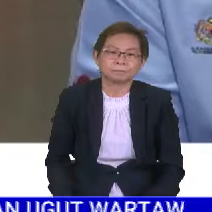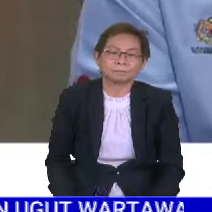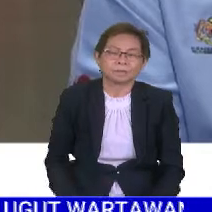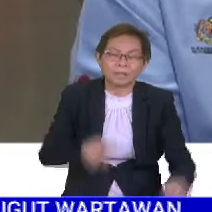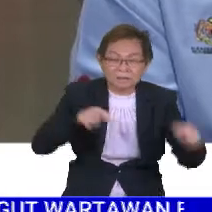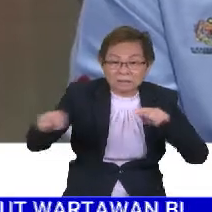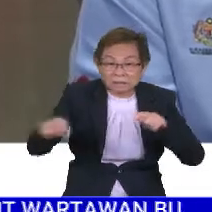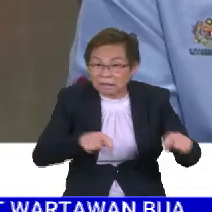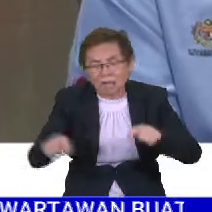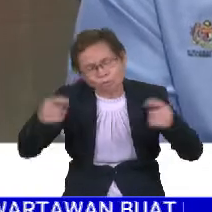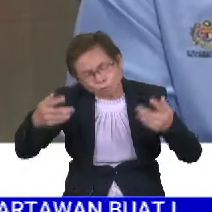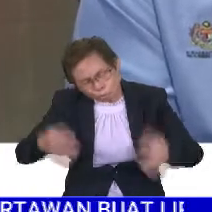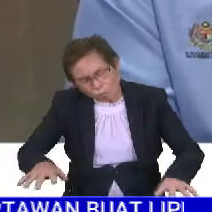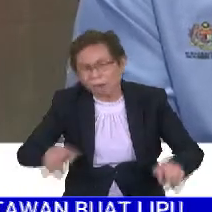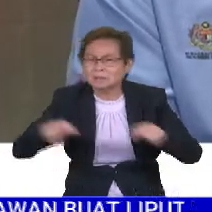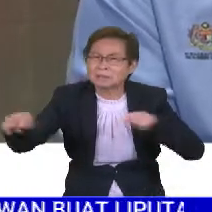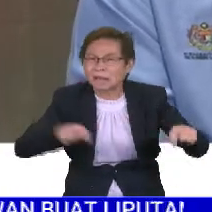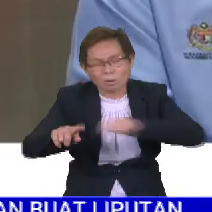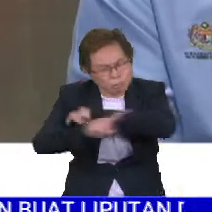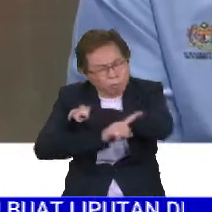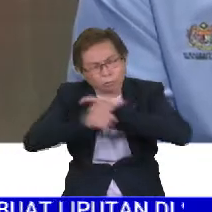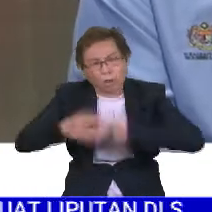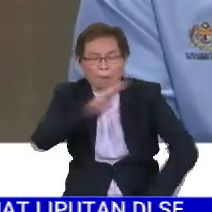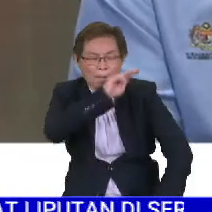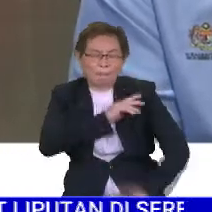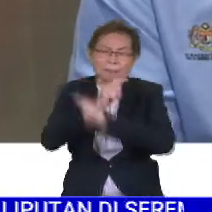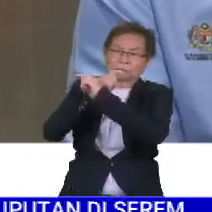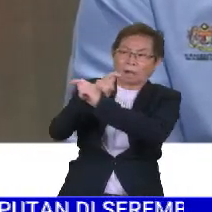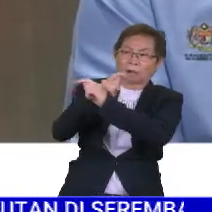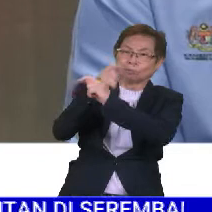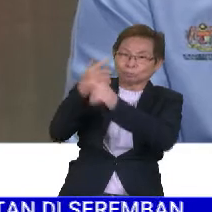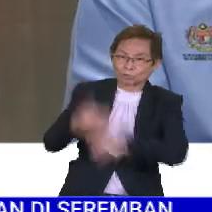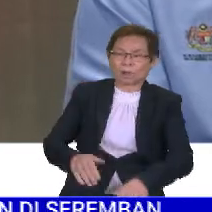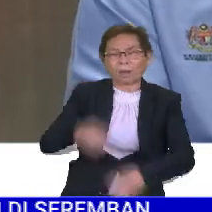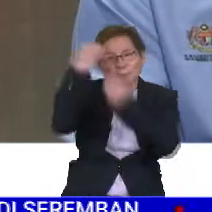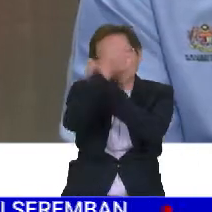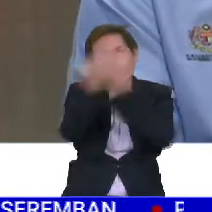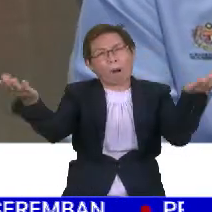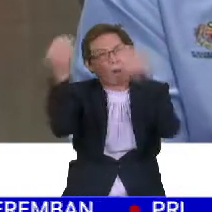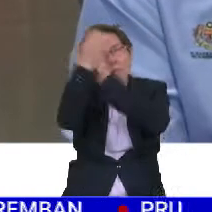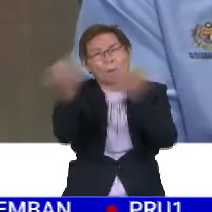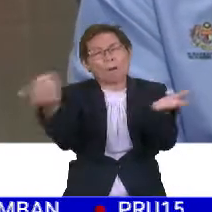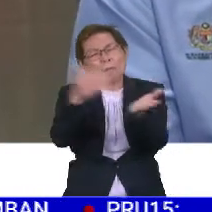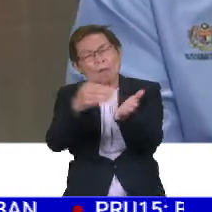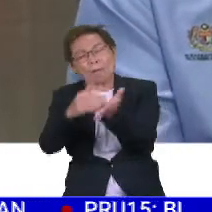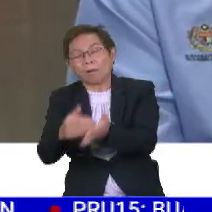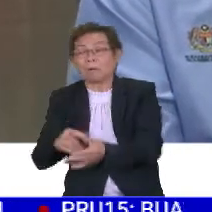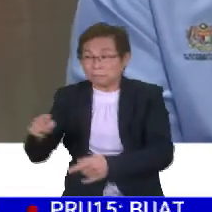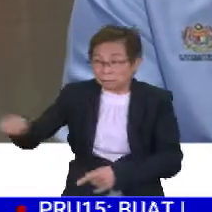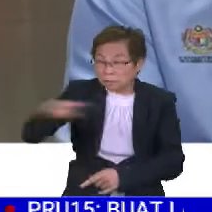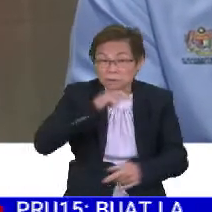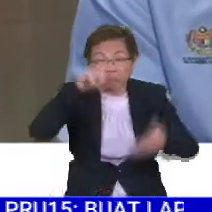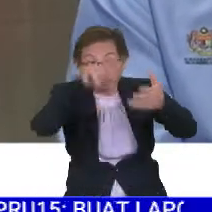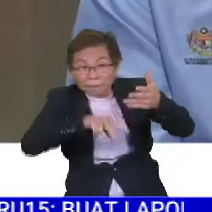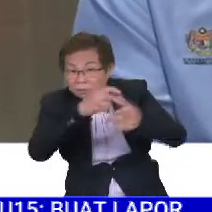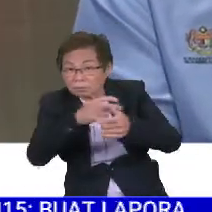Tindakan dah pun diambil. Menteri Pertahanan telah pun membuat statement beberapa kali. Sama ada dia tak baca ataupun dia